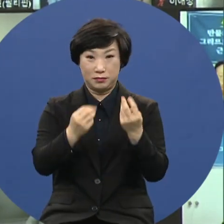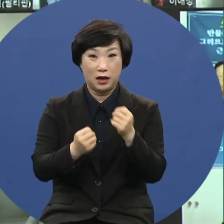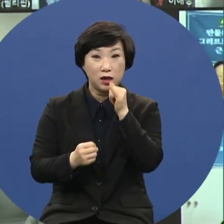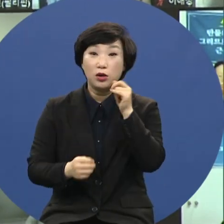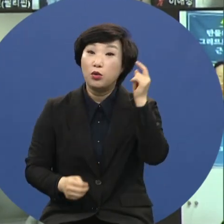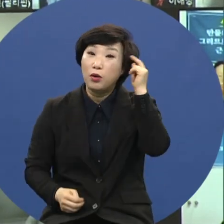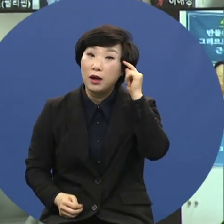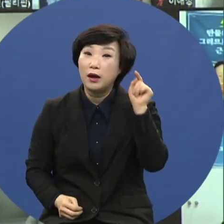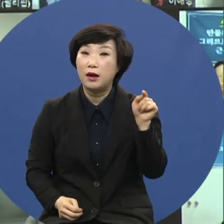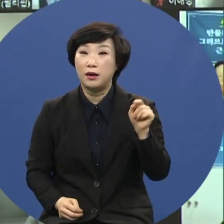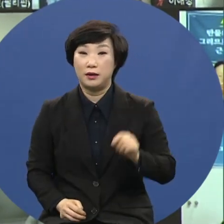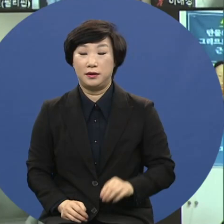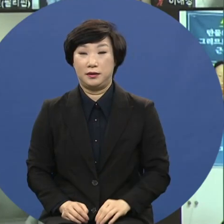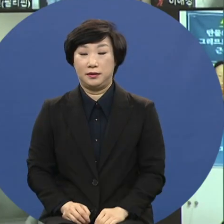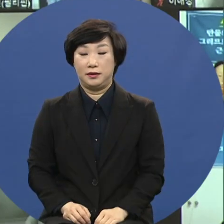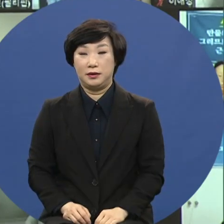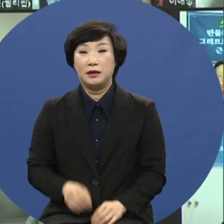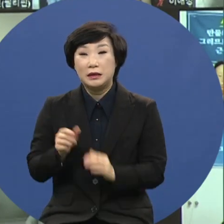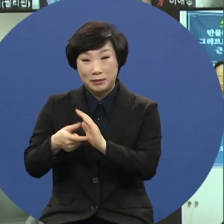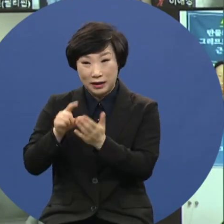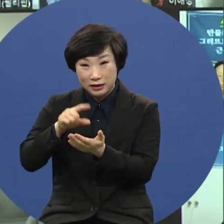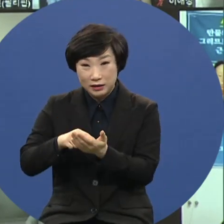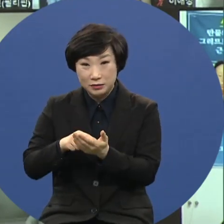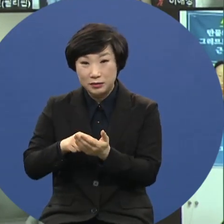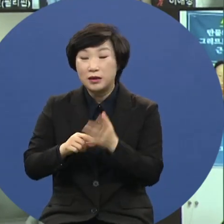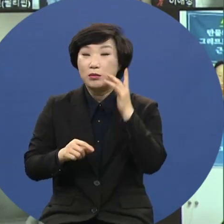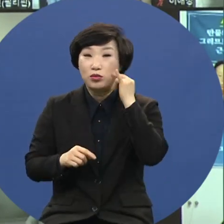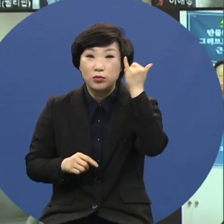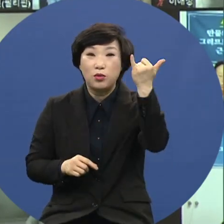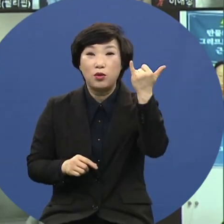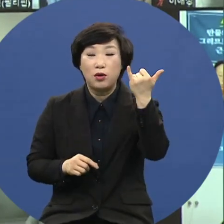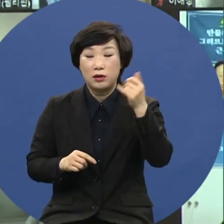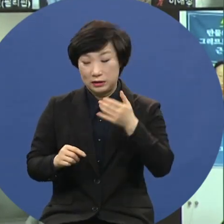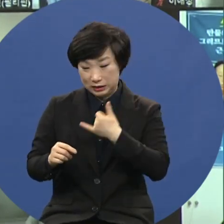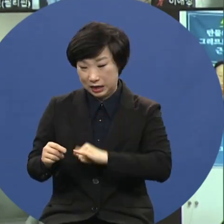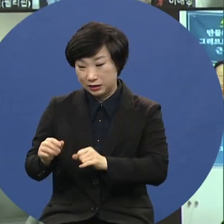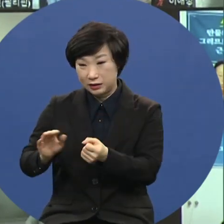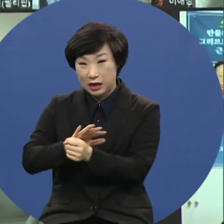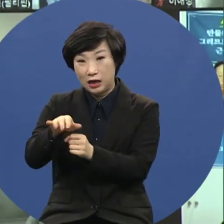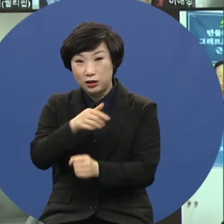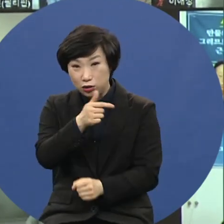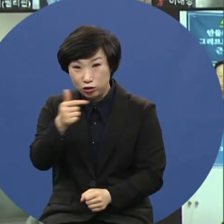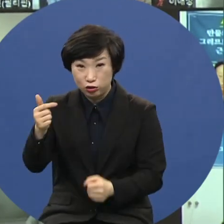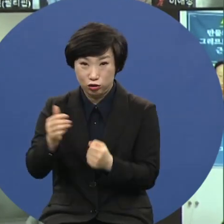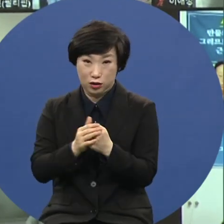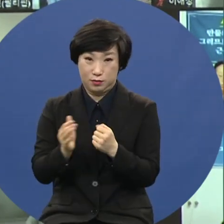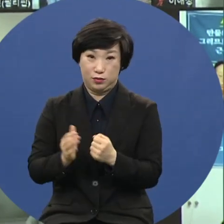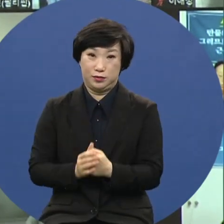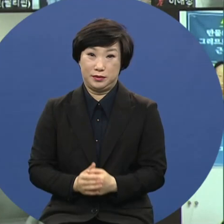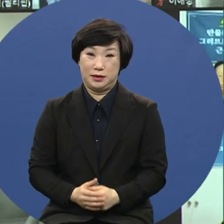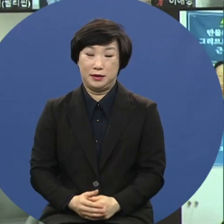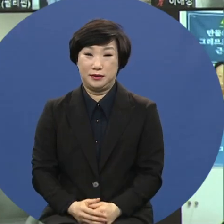왜 그러냐? 그만큼 부모가 자식을 사랑하기 때문에.